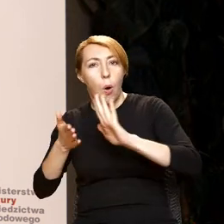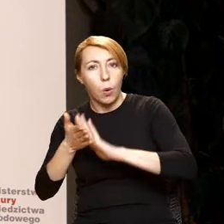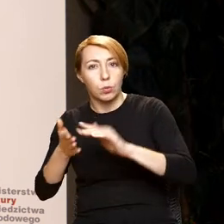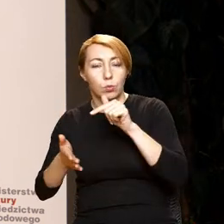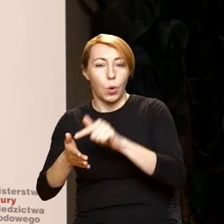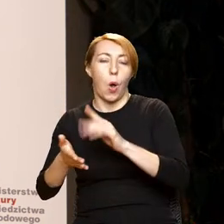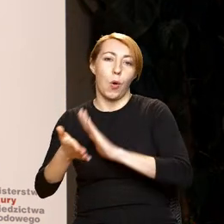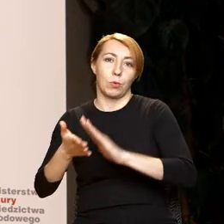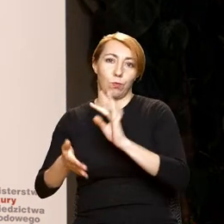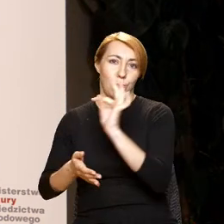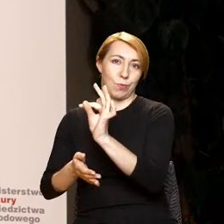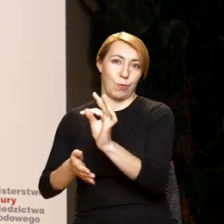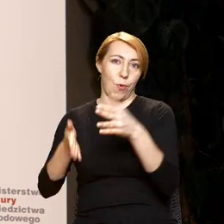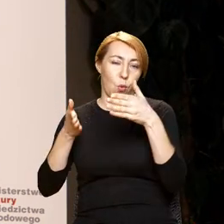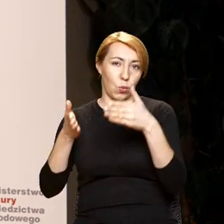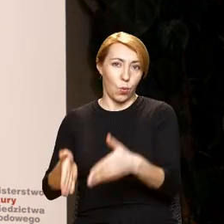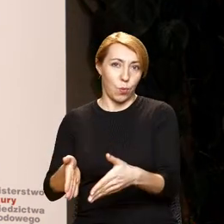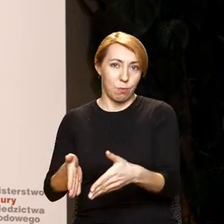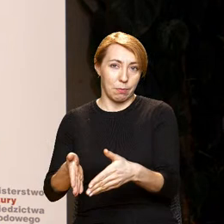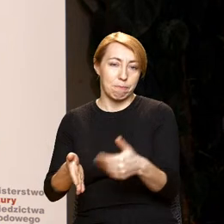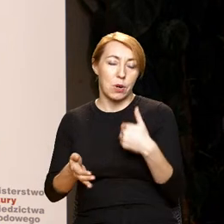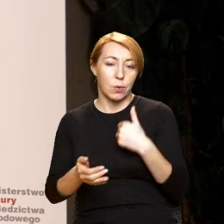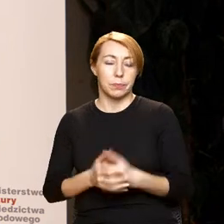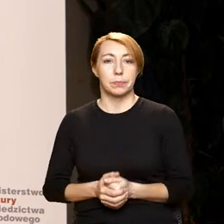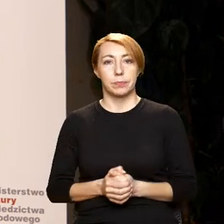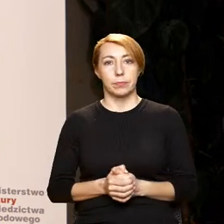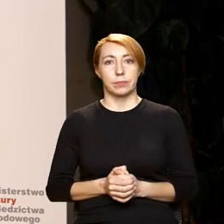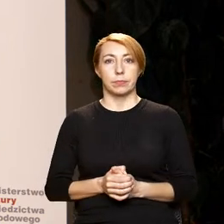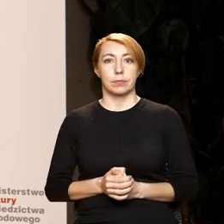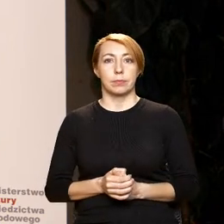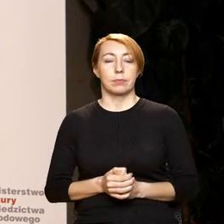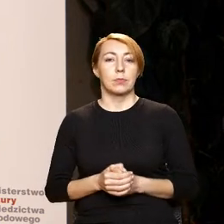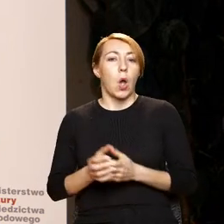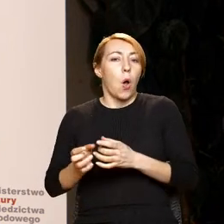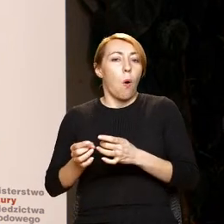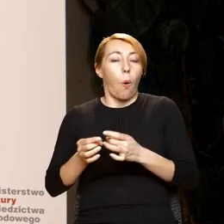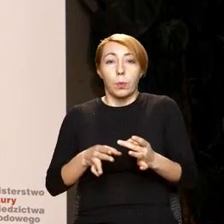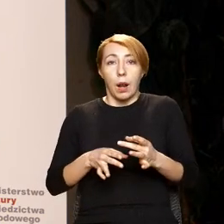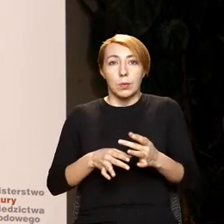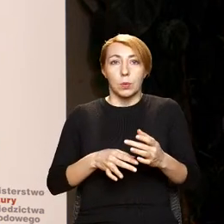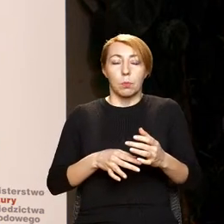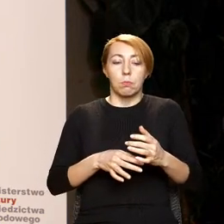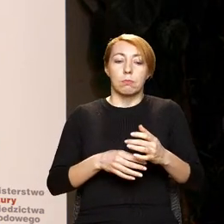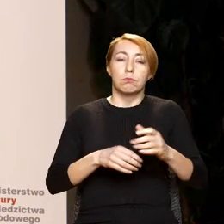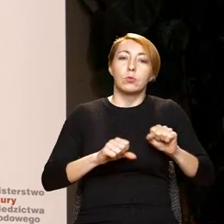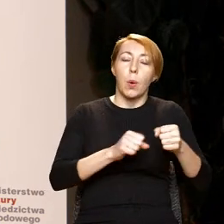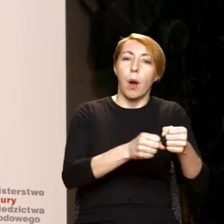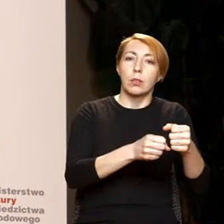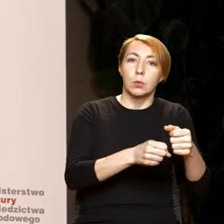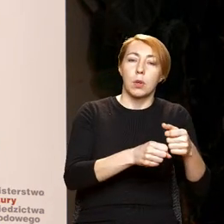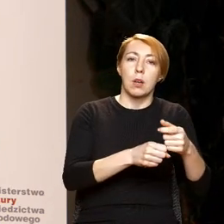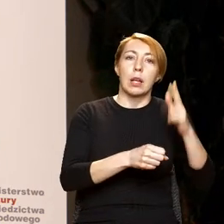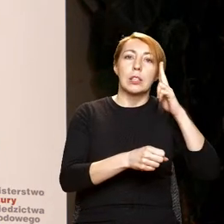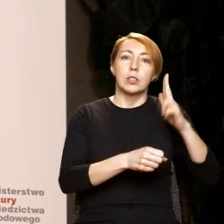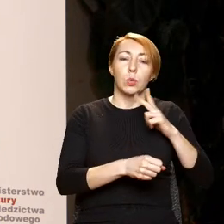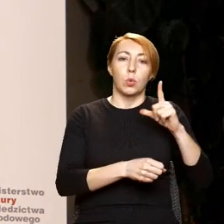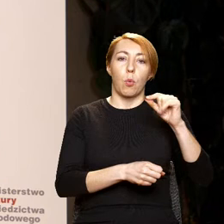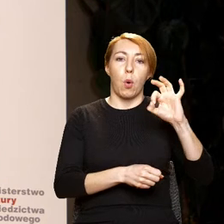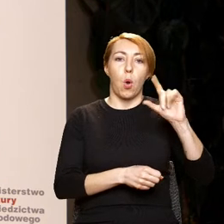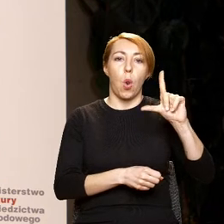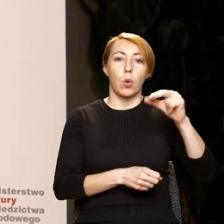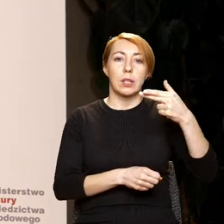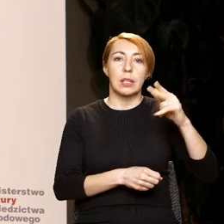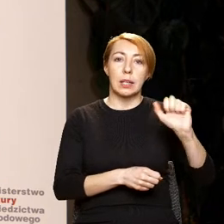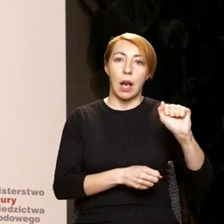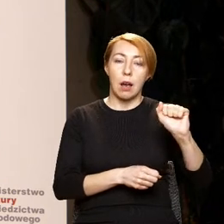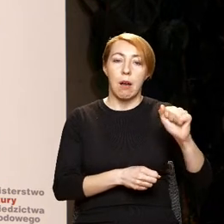była konserwacja grobu Bronisława Piłsudskiego. Od razu też na początku działalności Instytutu Polonika tak się złożyło,